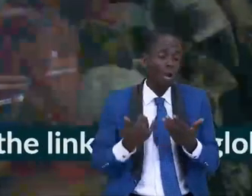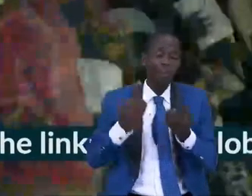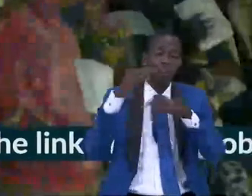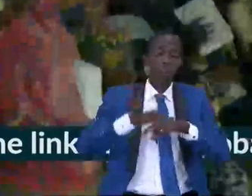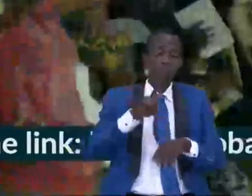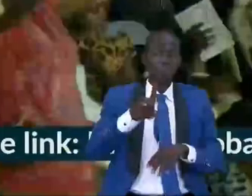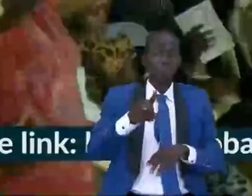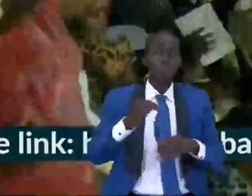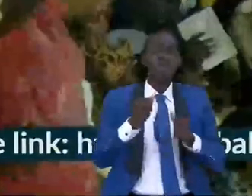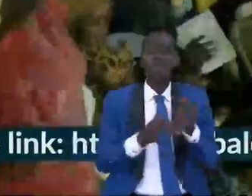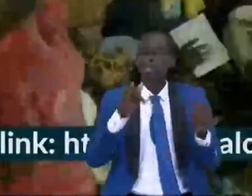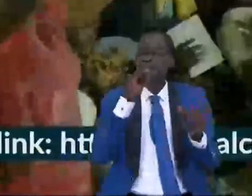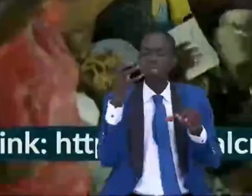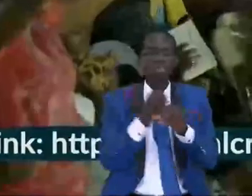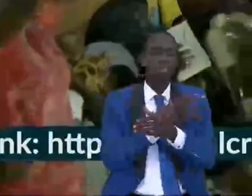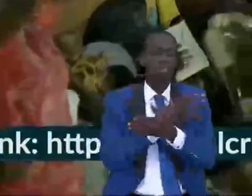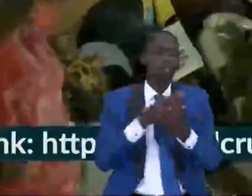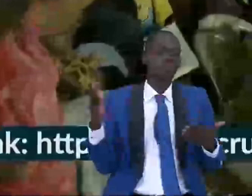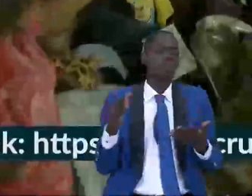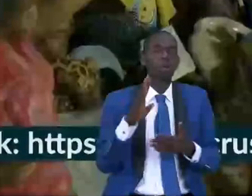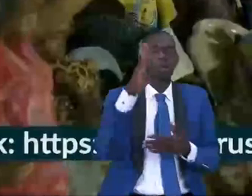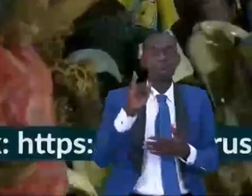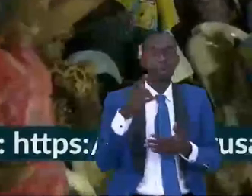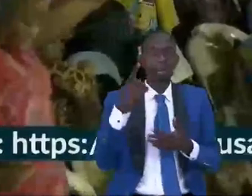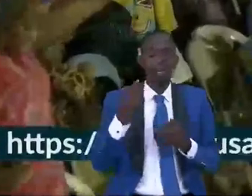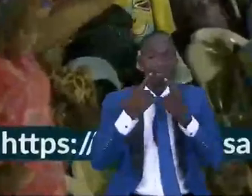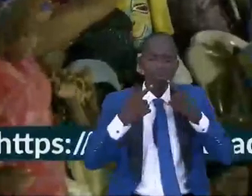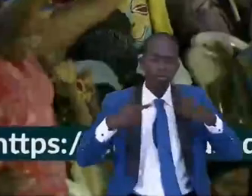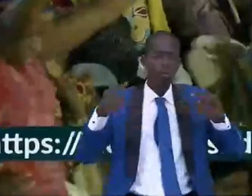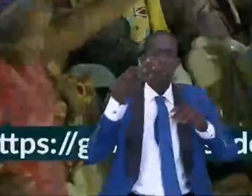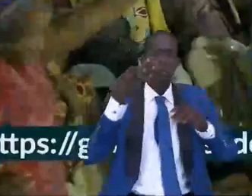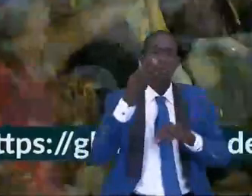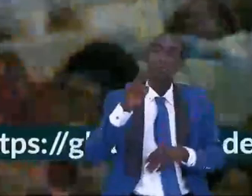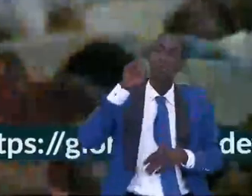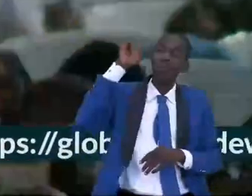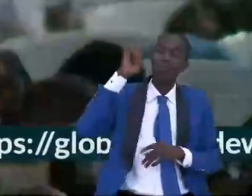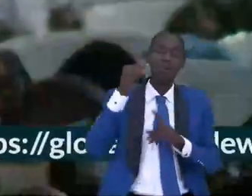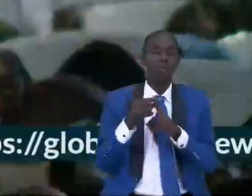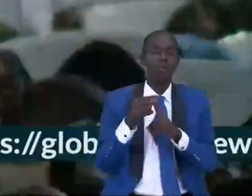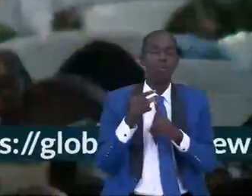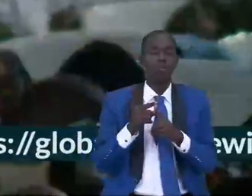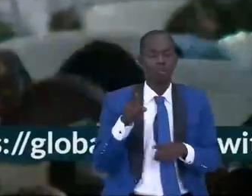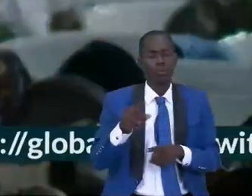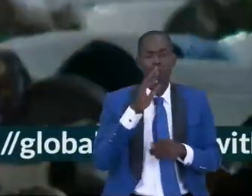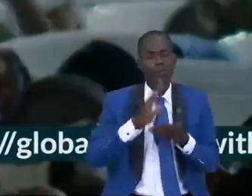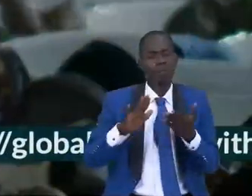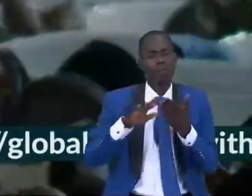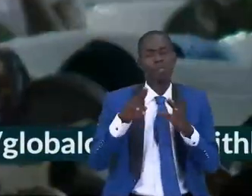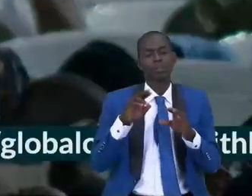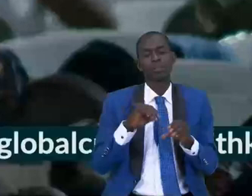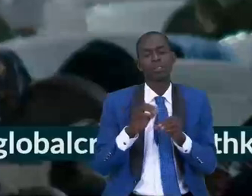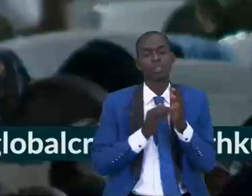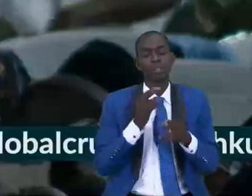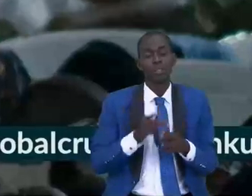tout est ôté. Par la déclaration de sa parole, tu es pardonné. Tu